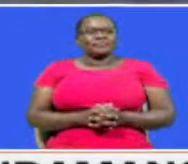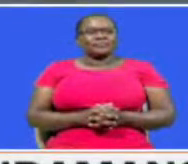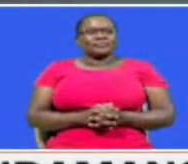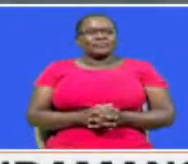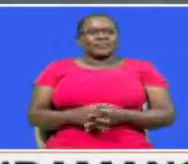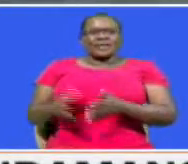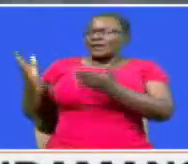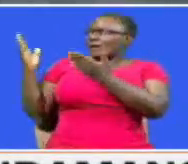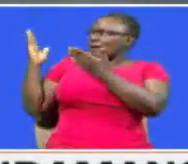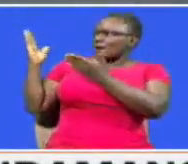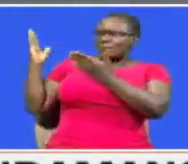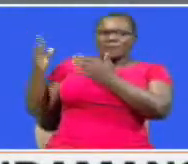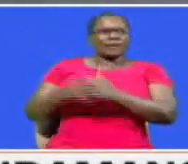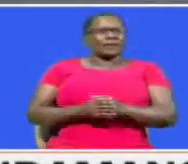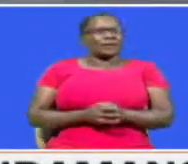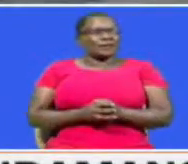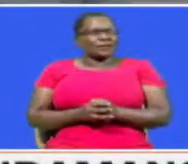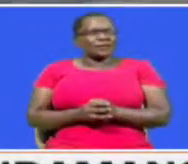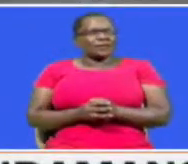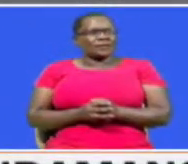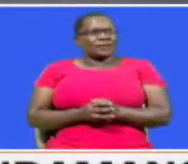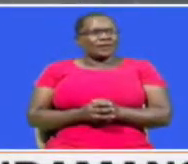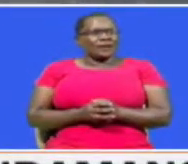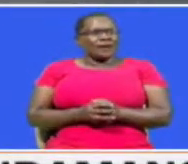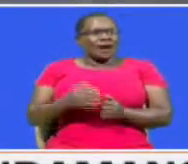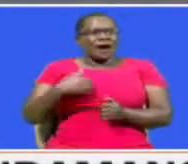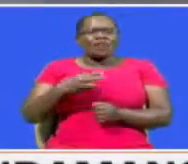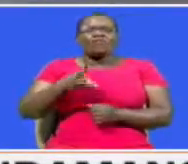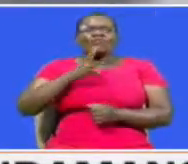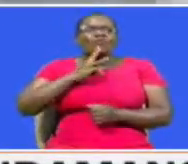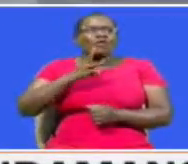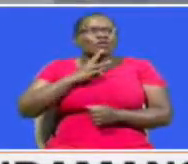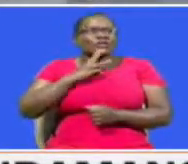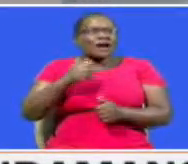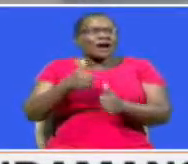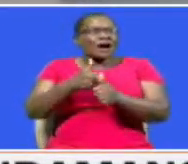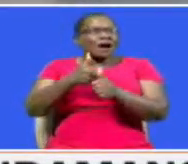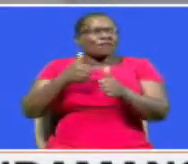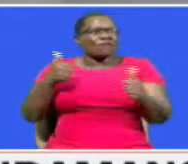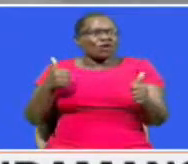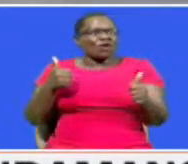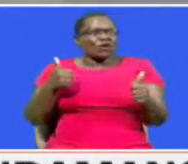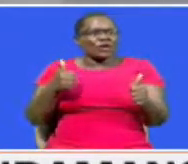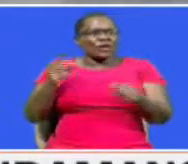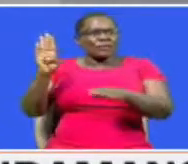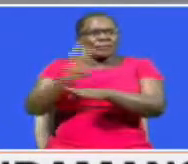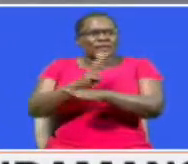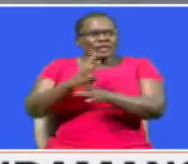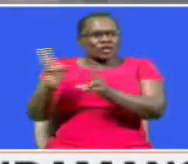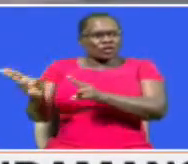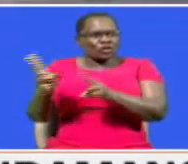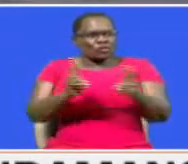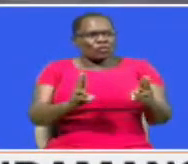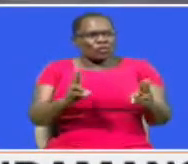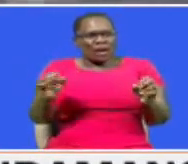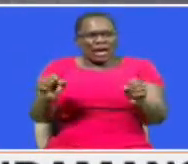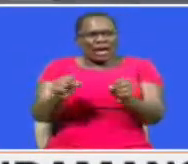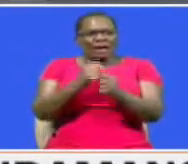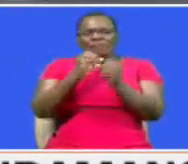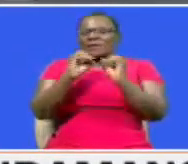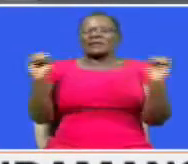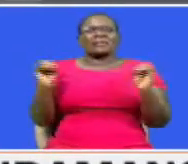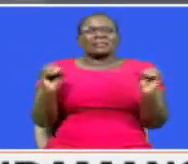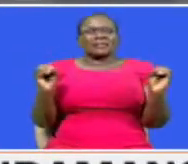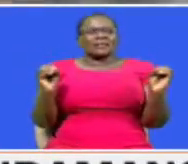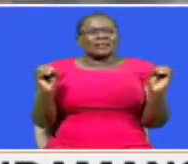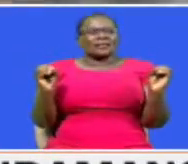Waandamanaji huyu nusra apigwe dafrau na presha kubwa ya maji, akakwepa na kuendelea na shughuli zake kana kwamba hamna lolote lilokuwa